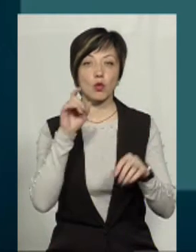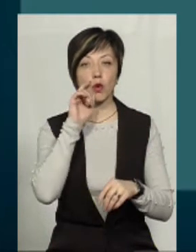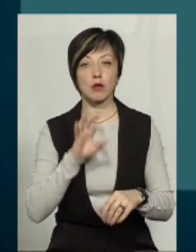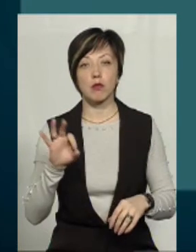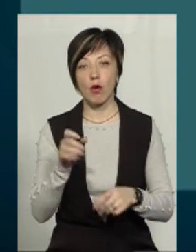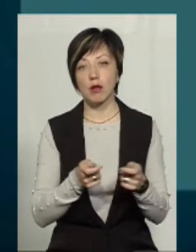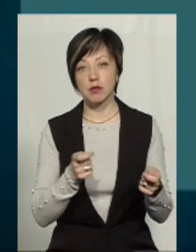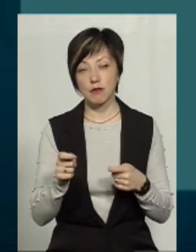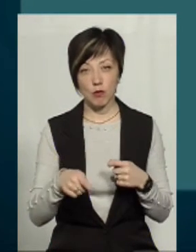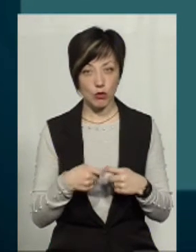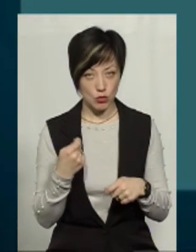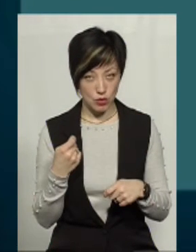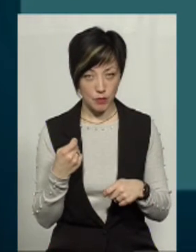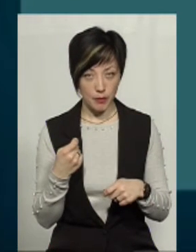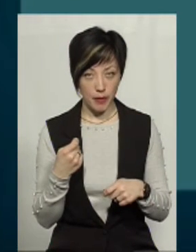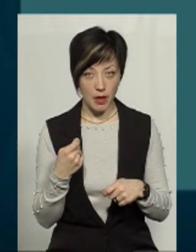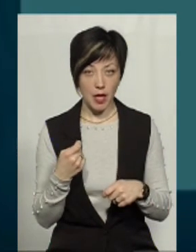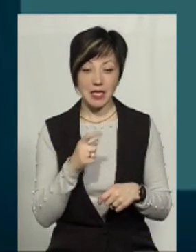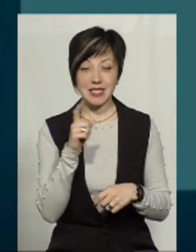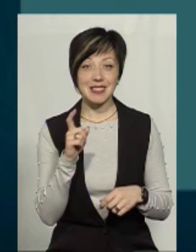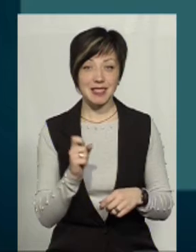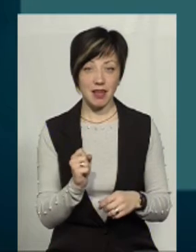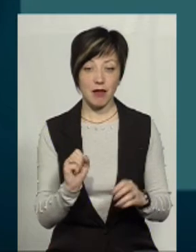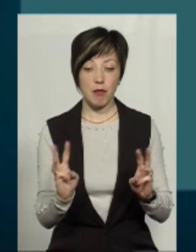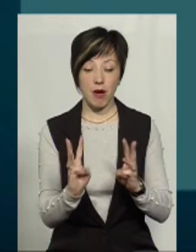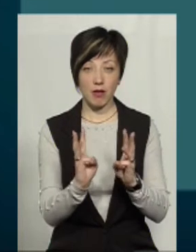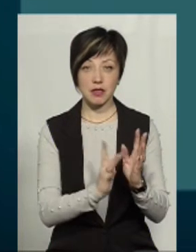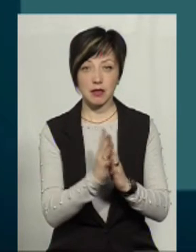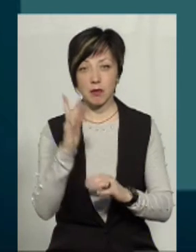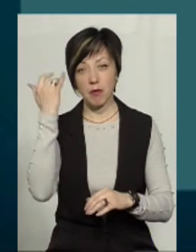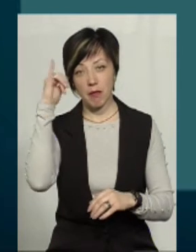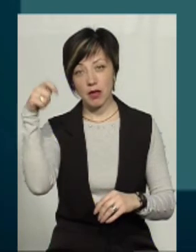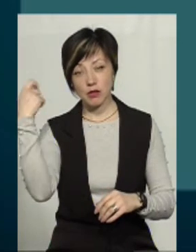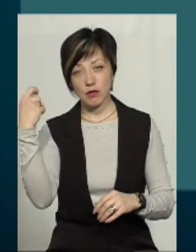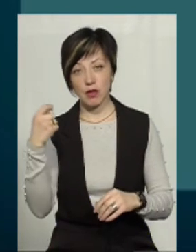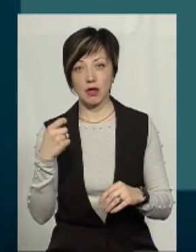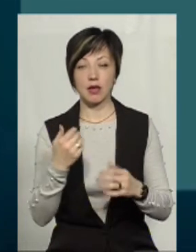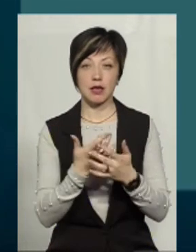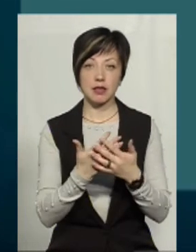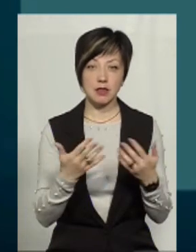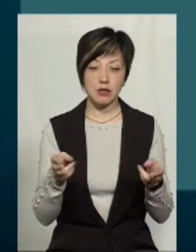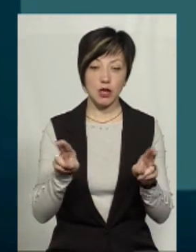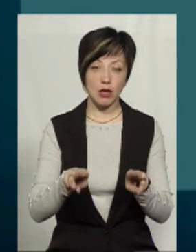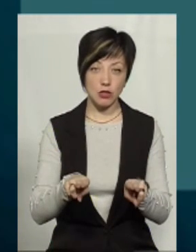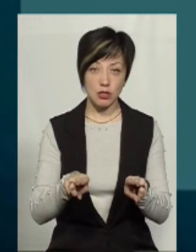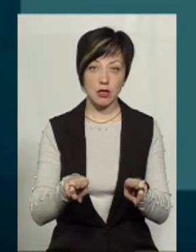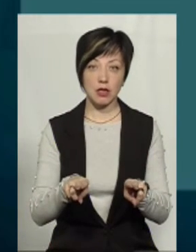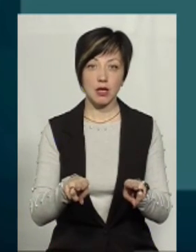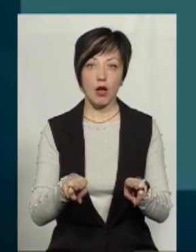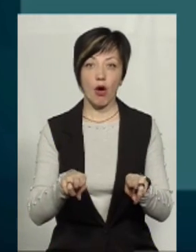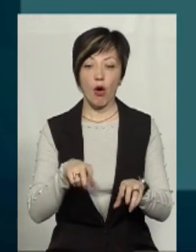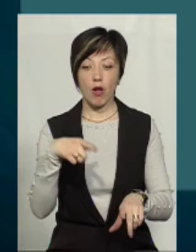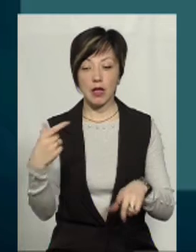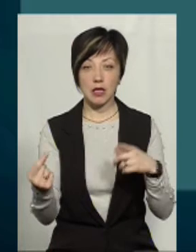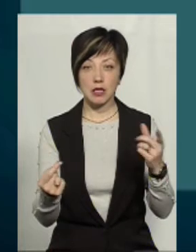про адміністративні правопорушення, за випалювання стерні, пасовищ, рослинності або її залишків та опалого листя